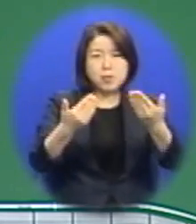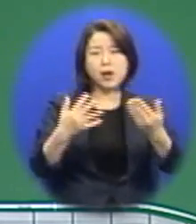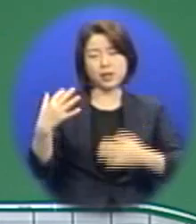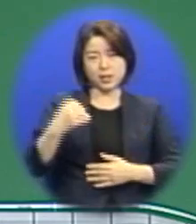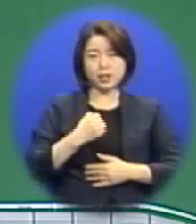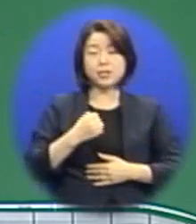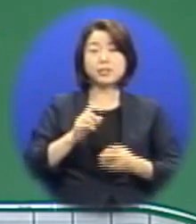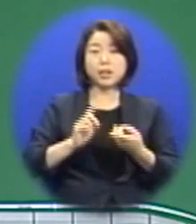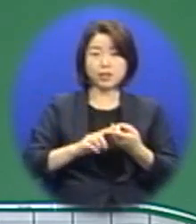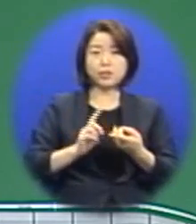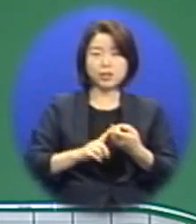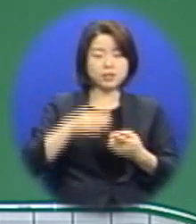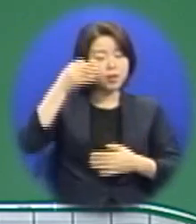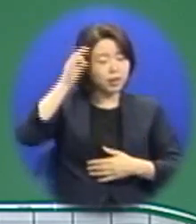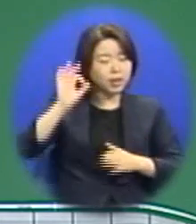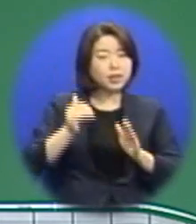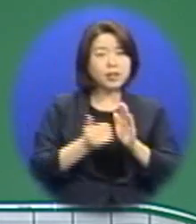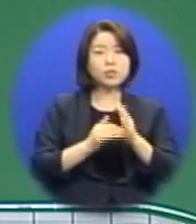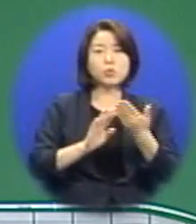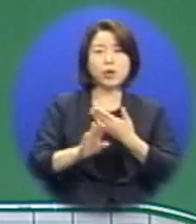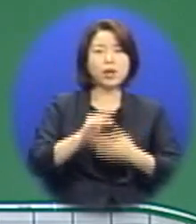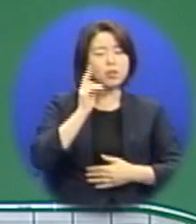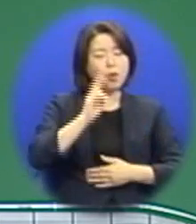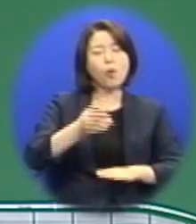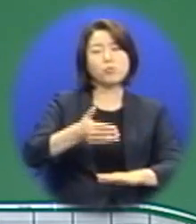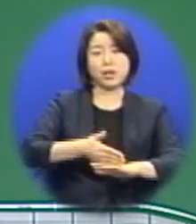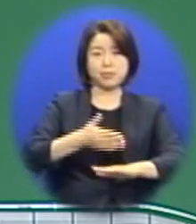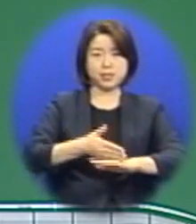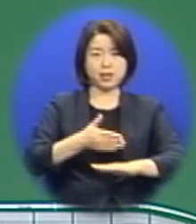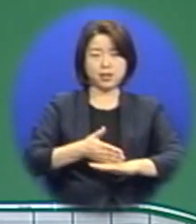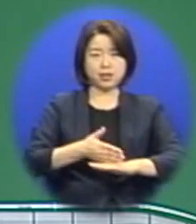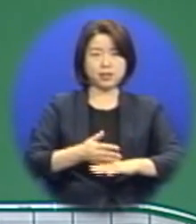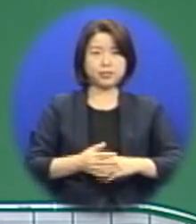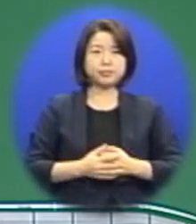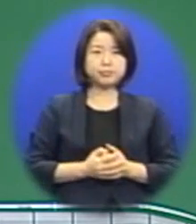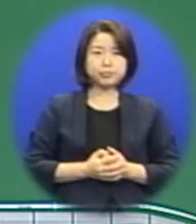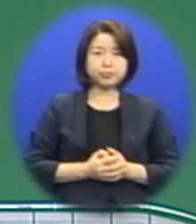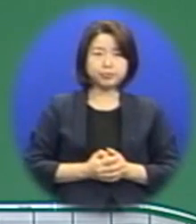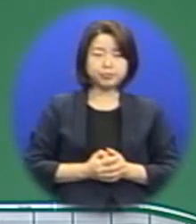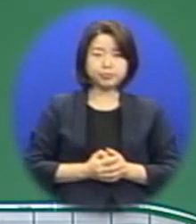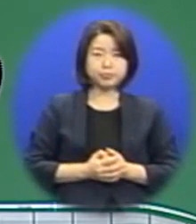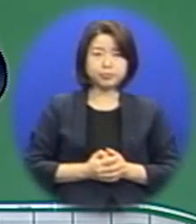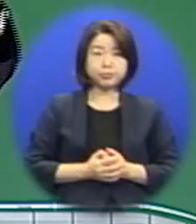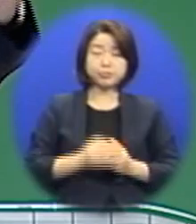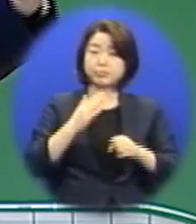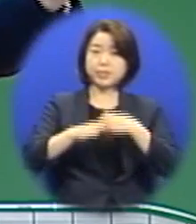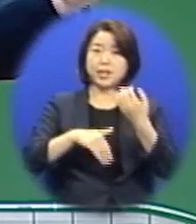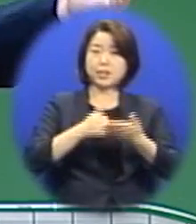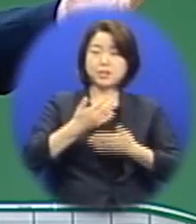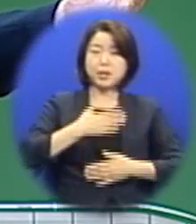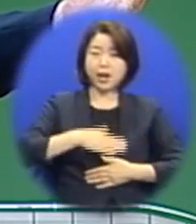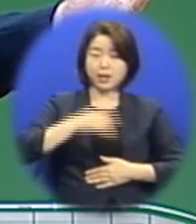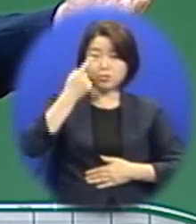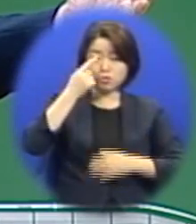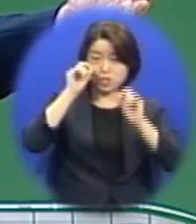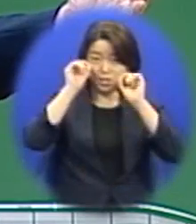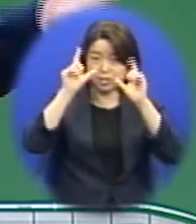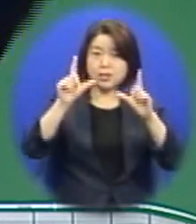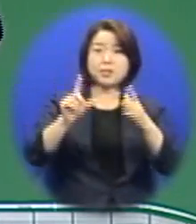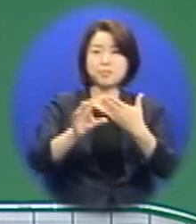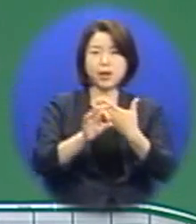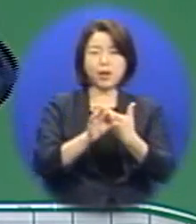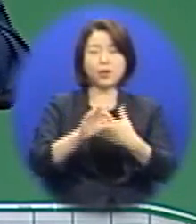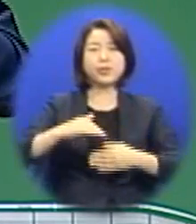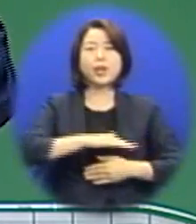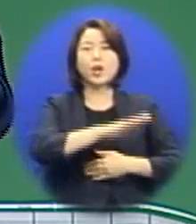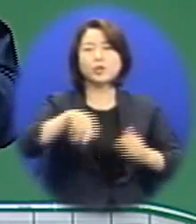가졌구나 하는 사실을 깨닫고 너무 감사했다는 거예요. 하나님을 아는 눈이 뜨이면